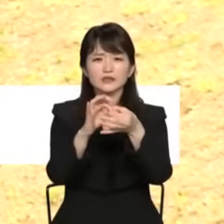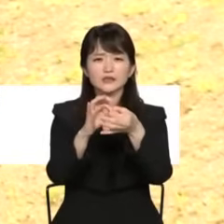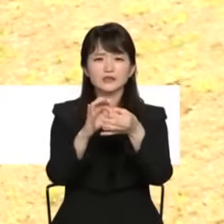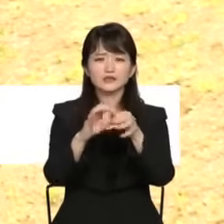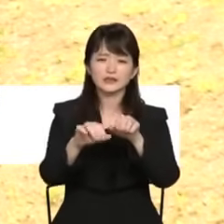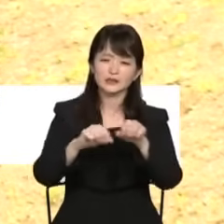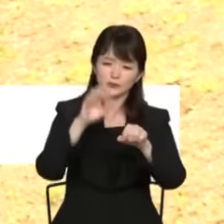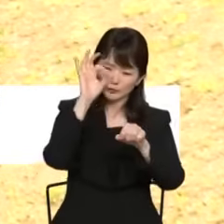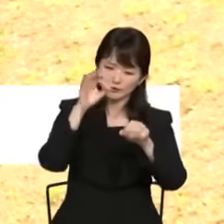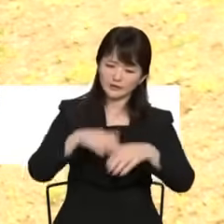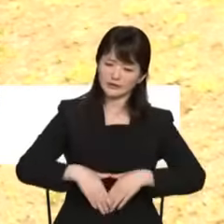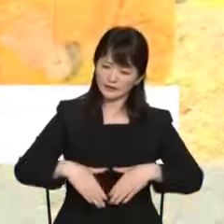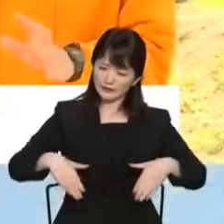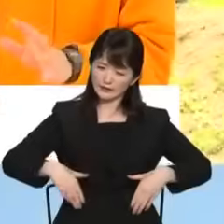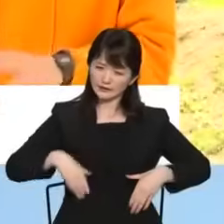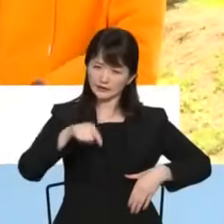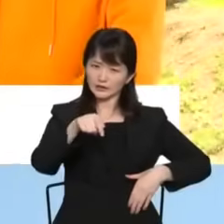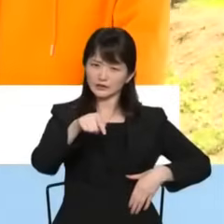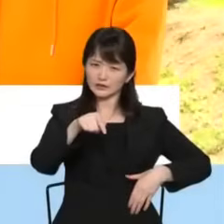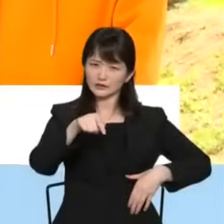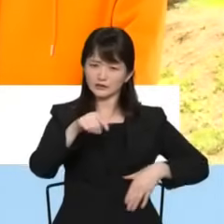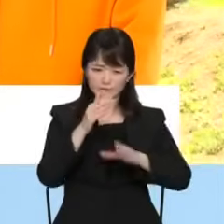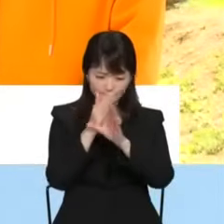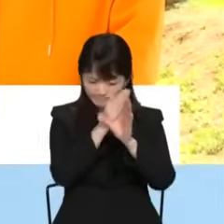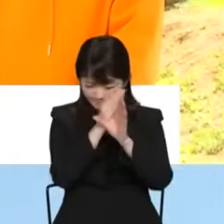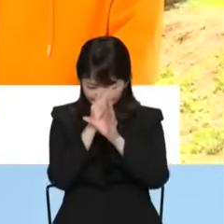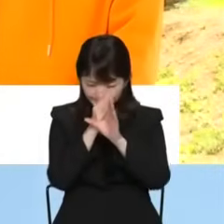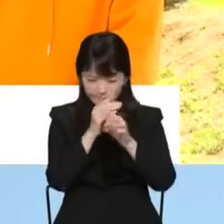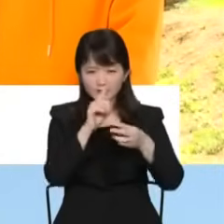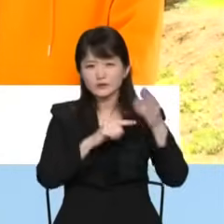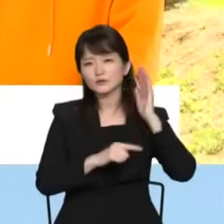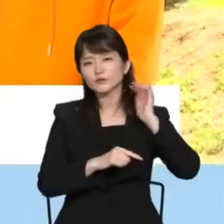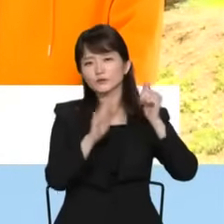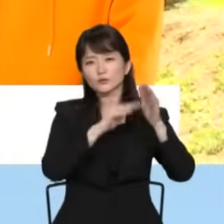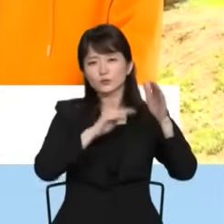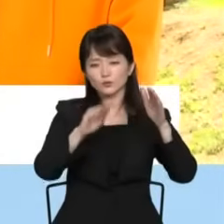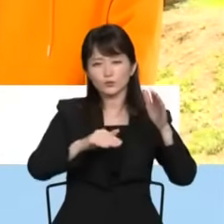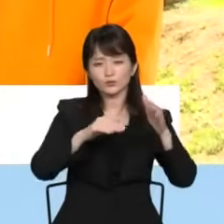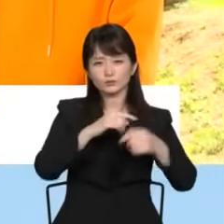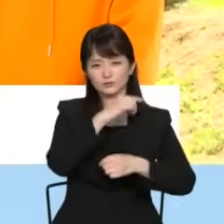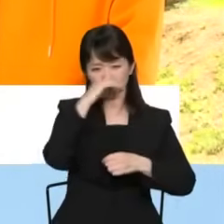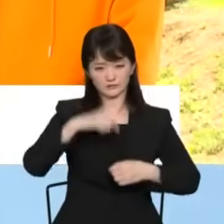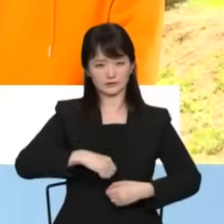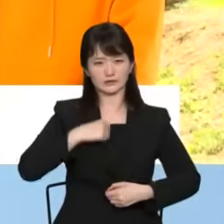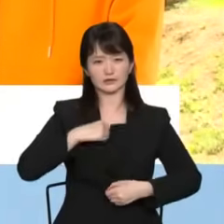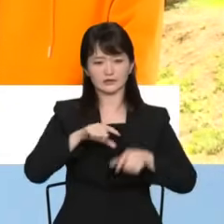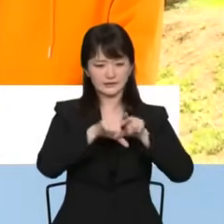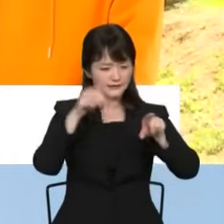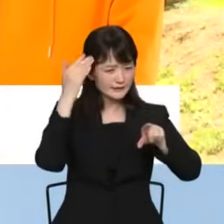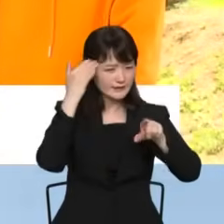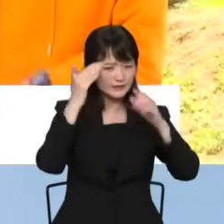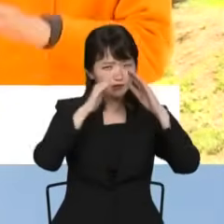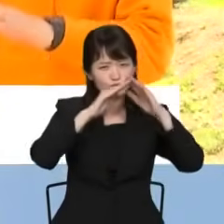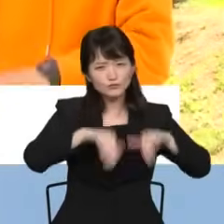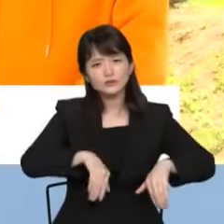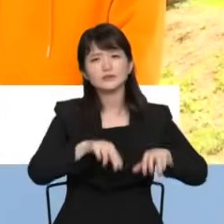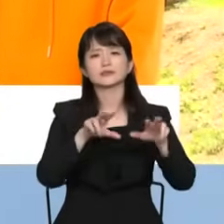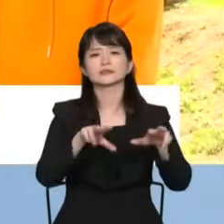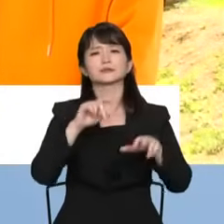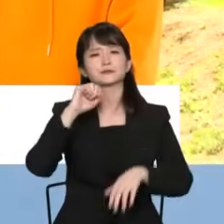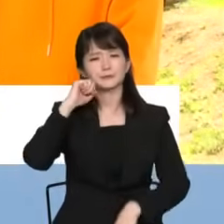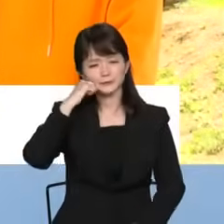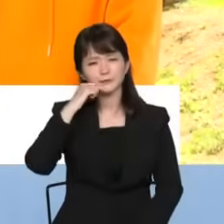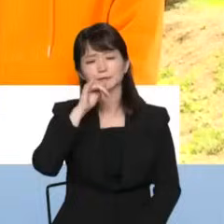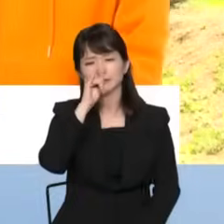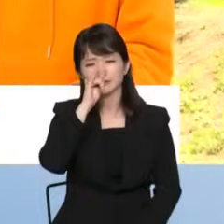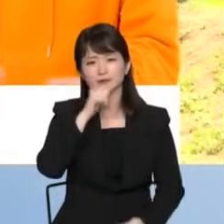모습을 보여주셨습니다. 저는 이런 이중잣대 때문에 대통령의 공정 그리고 원칙과 그런 상식이라는 것이 다 무너졌기 때문에 지금의 어려움을 겪고